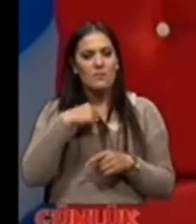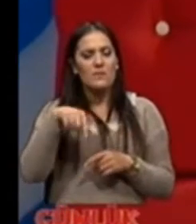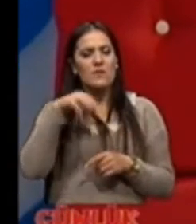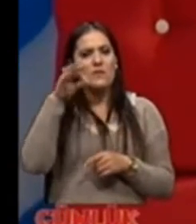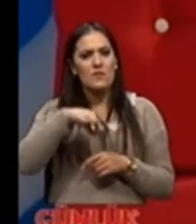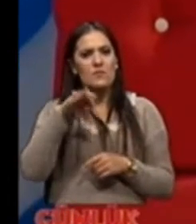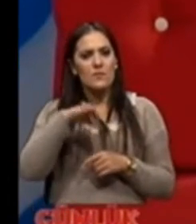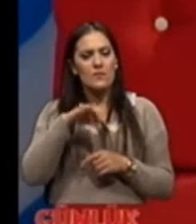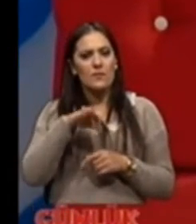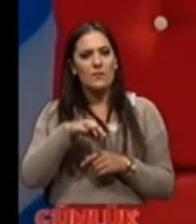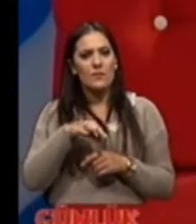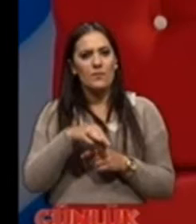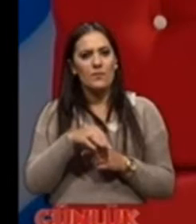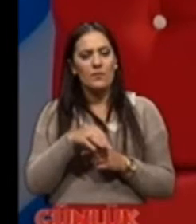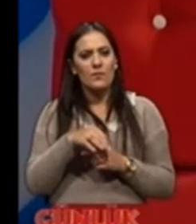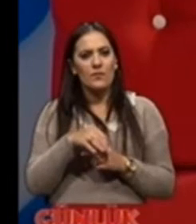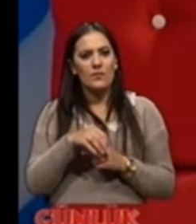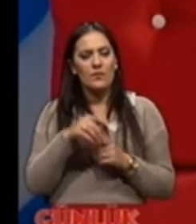şimdi